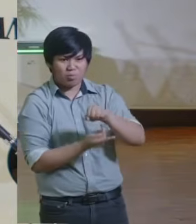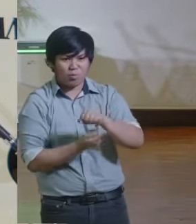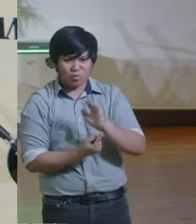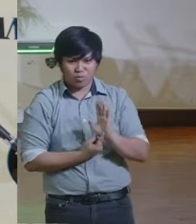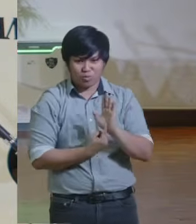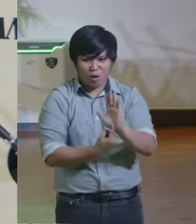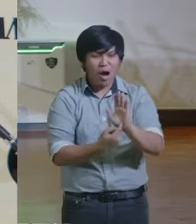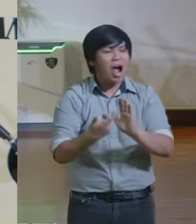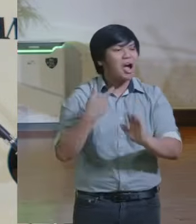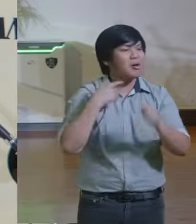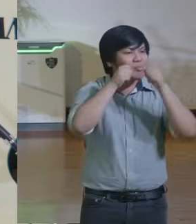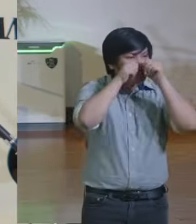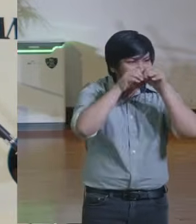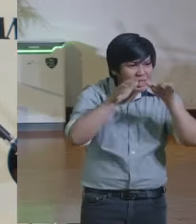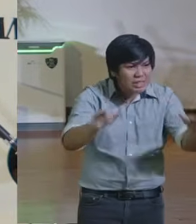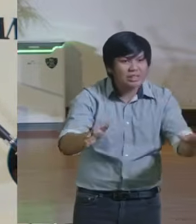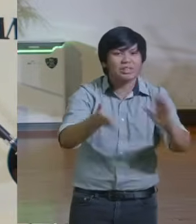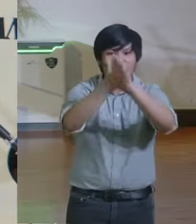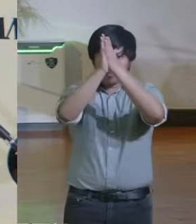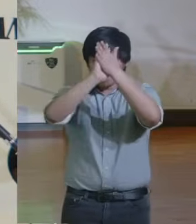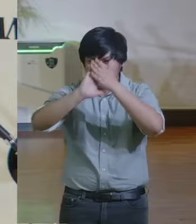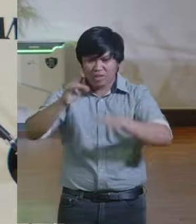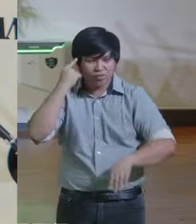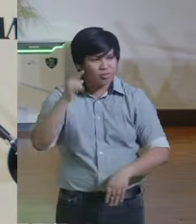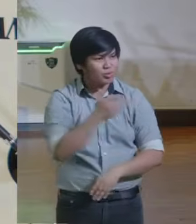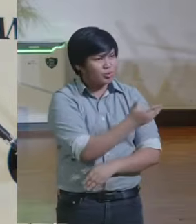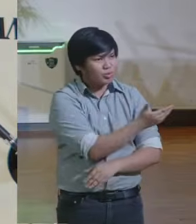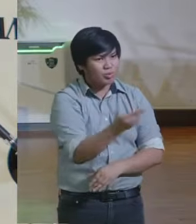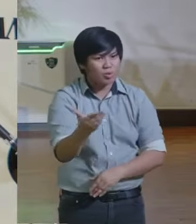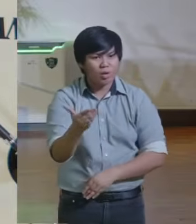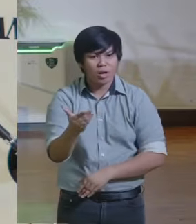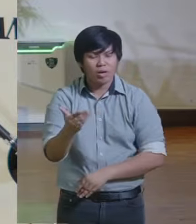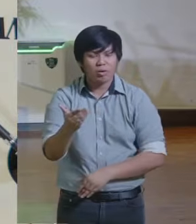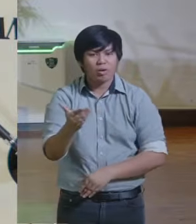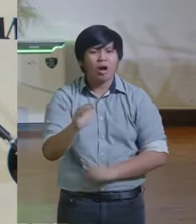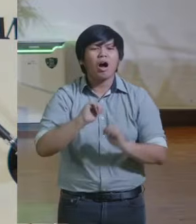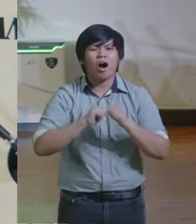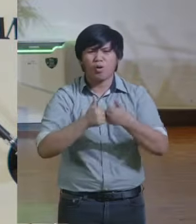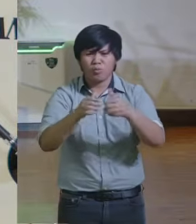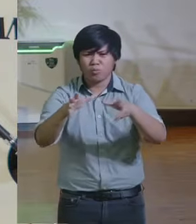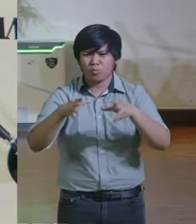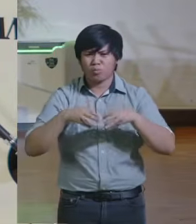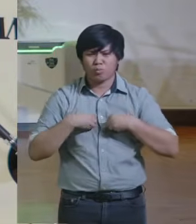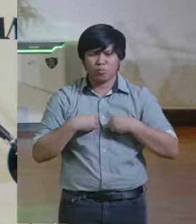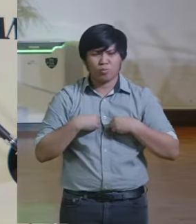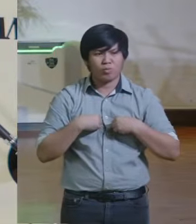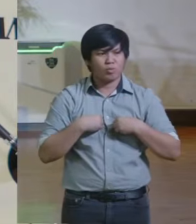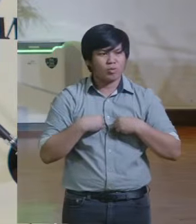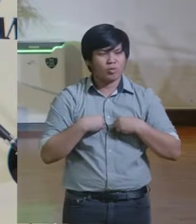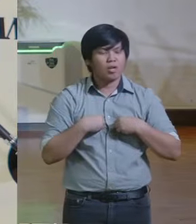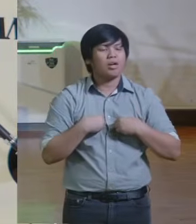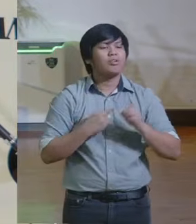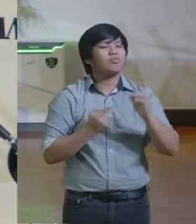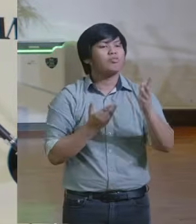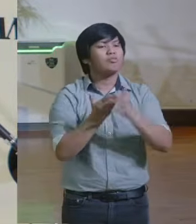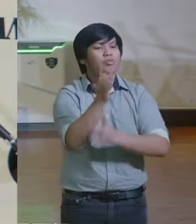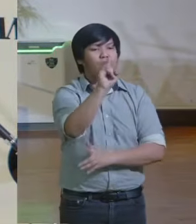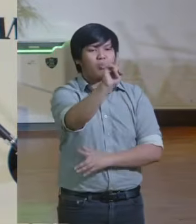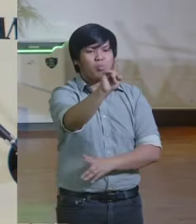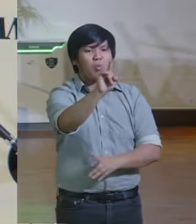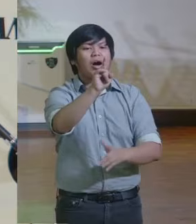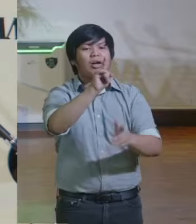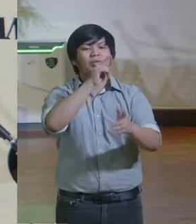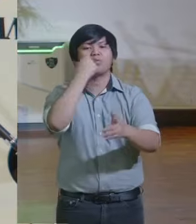taglay na biyaya at kapayapaan. Pangalawa, na nakamit ng isang tunay na manunubos ng